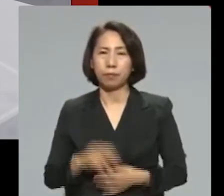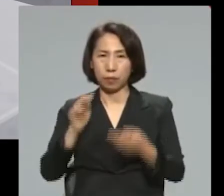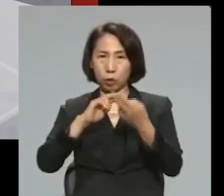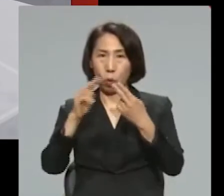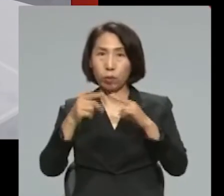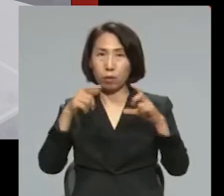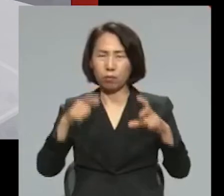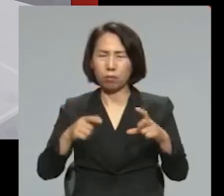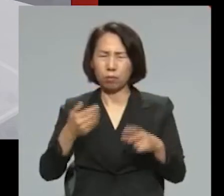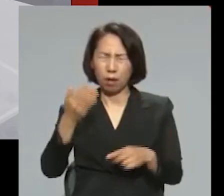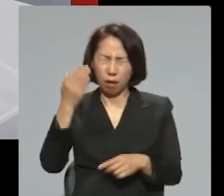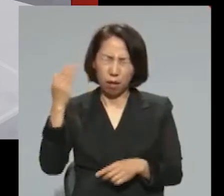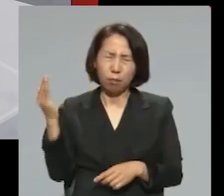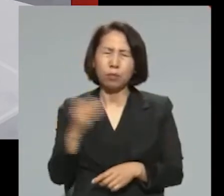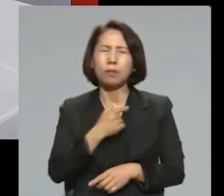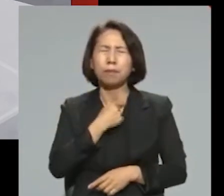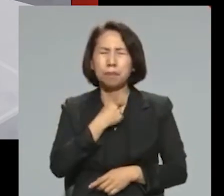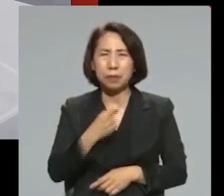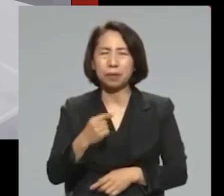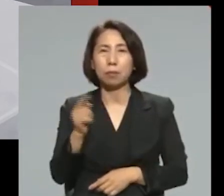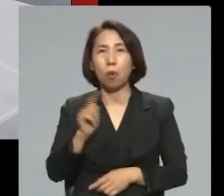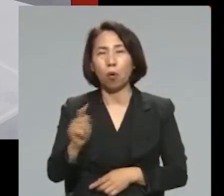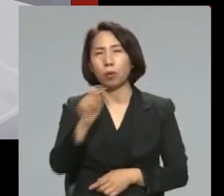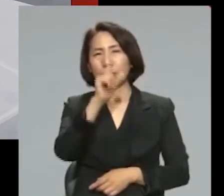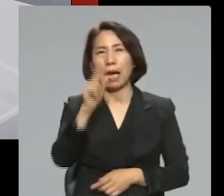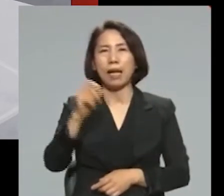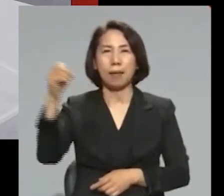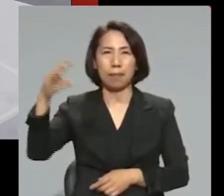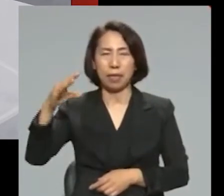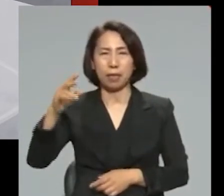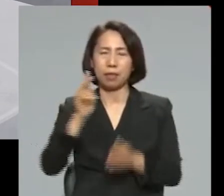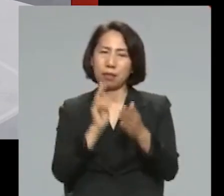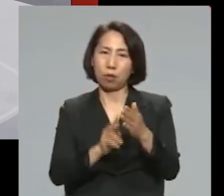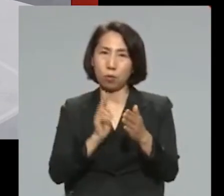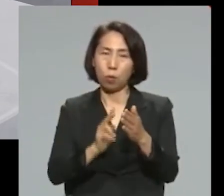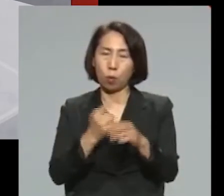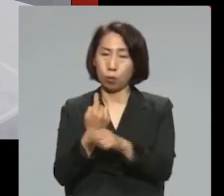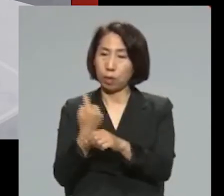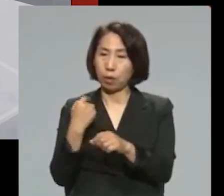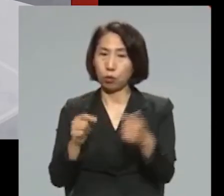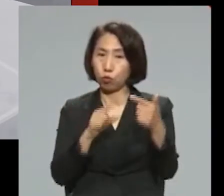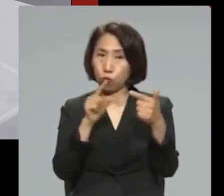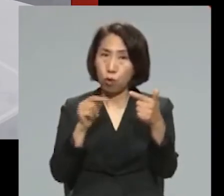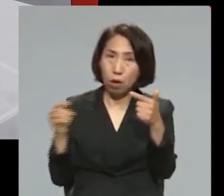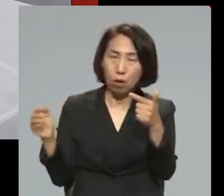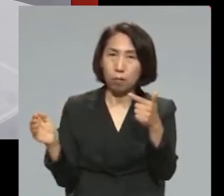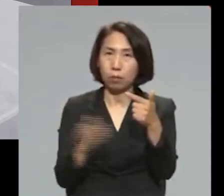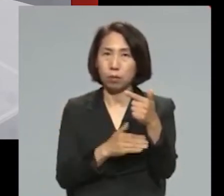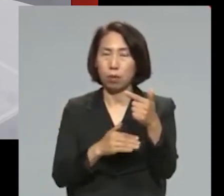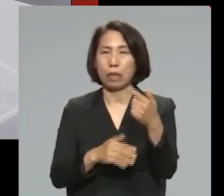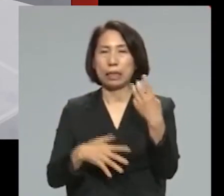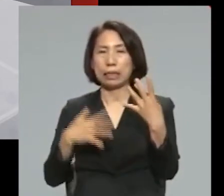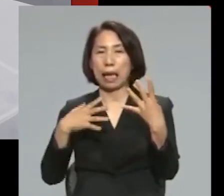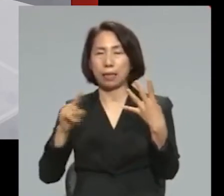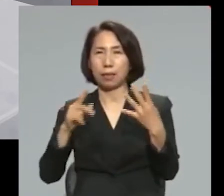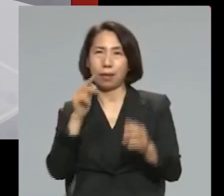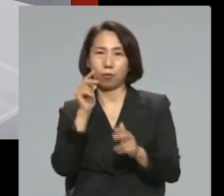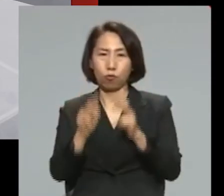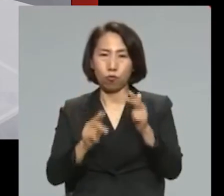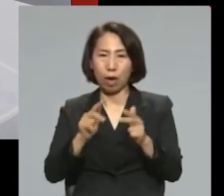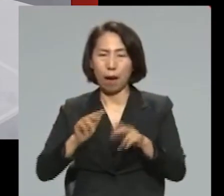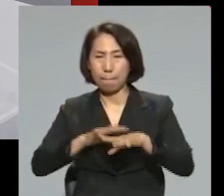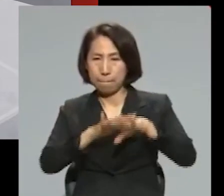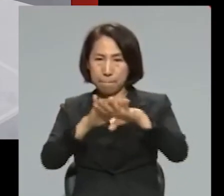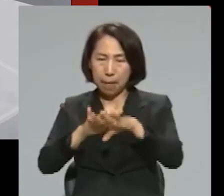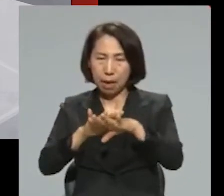고령군의 오랜 수건 사업인 달빛 내륙철도가 지난해 6월에 제4차 국가철도망 구축 계획에